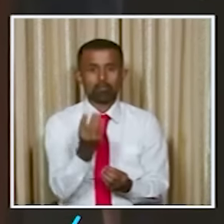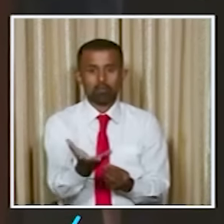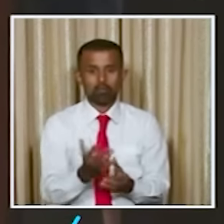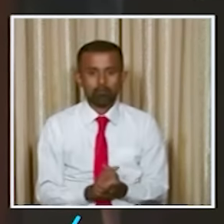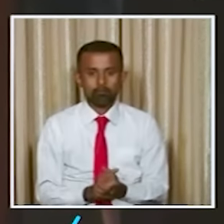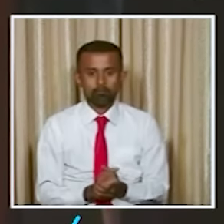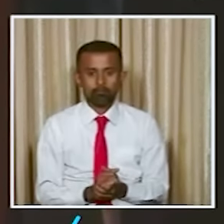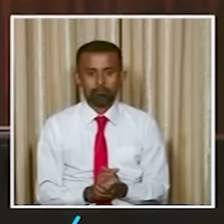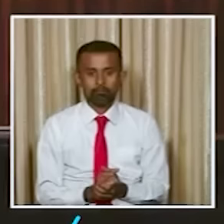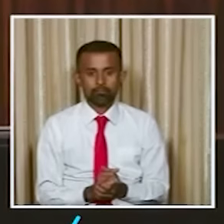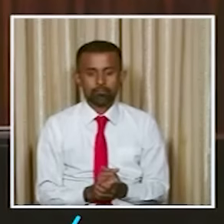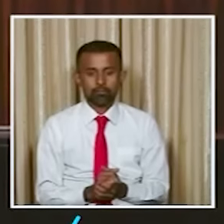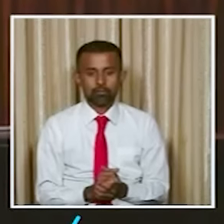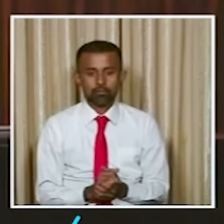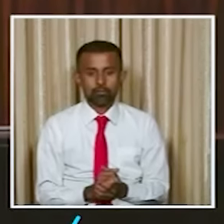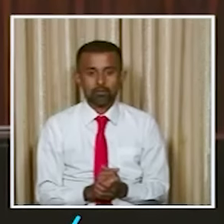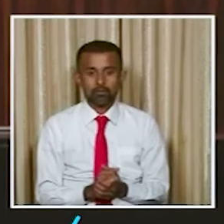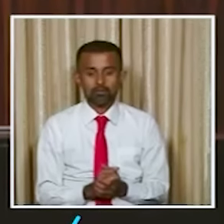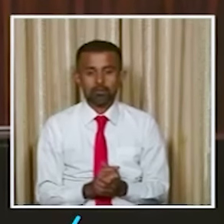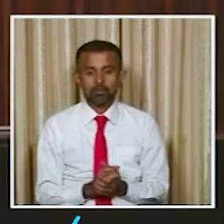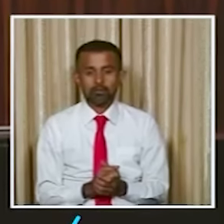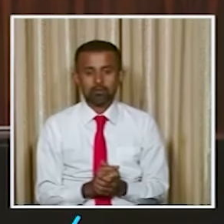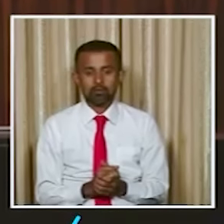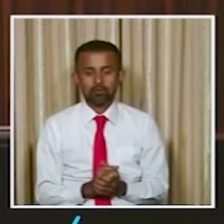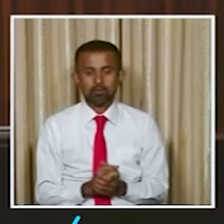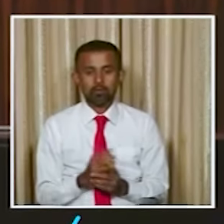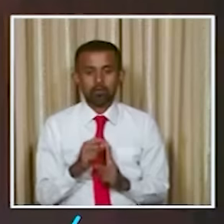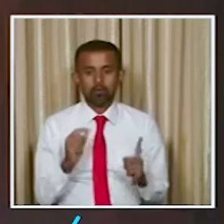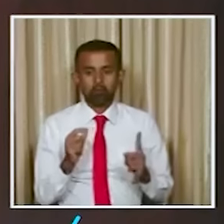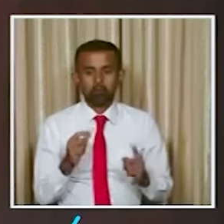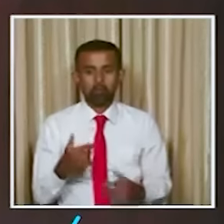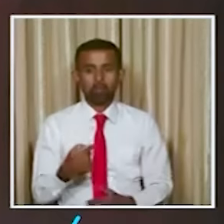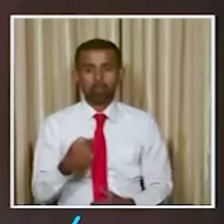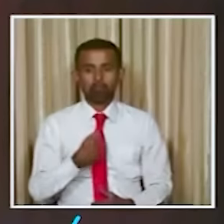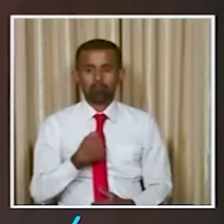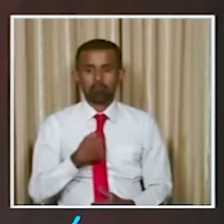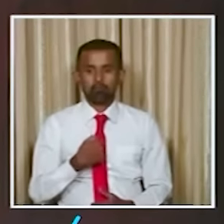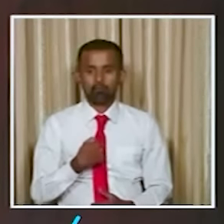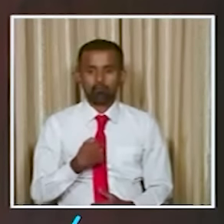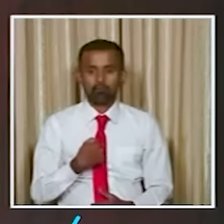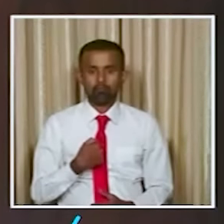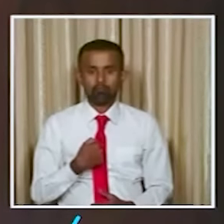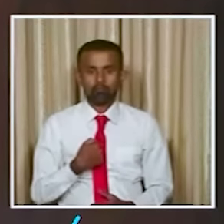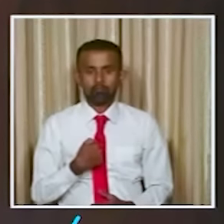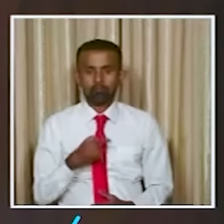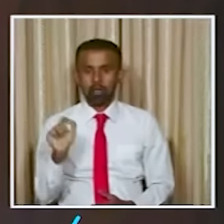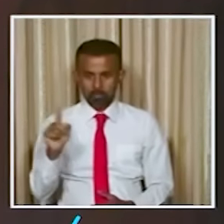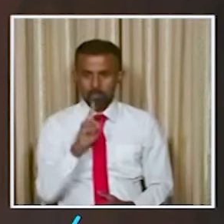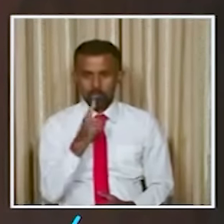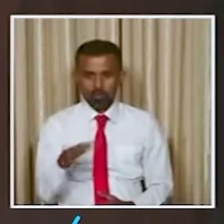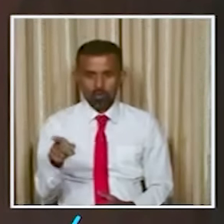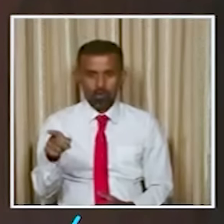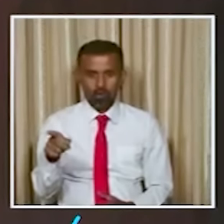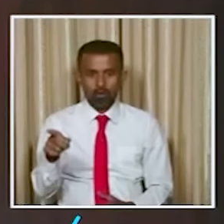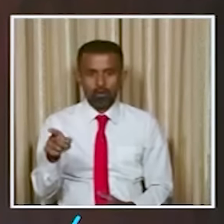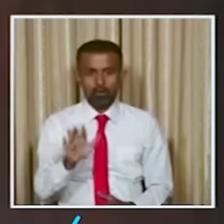ඔව් දාසරි මන්ත්‍රීතුමා, මොකද්ද පොයින්ට් ඔෆ් ඕඩර් එක? මන්ත්‍රීතුමා මට අපේ මගේ නම සඳහන් කරපු ඉන්න මං කියන්නේ.